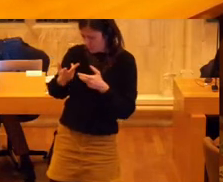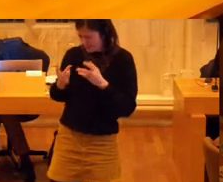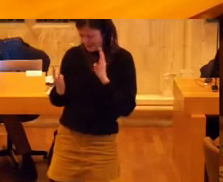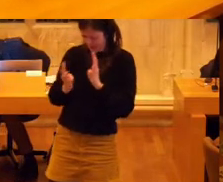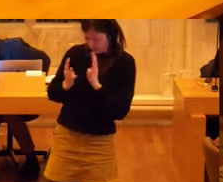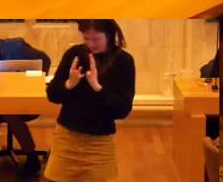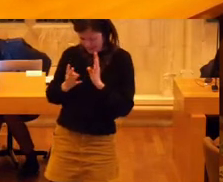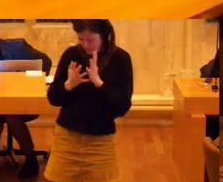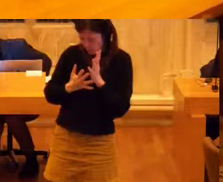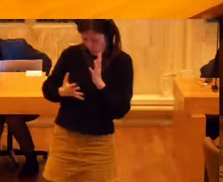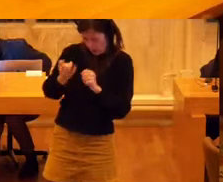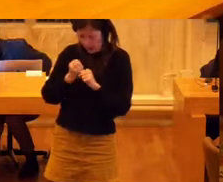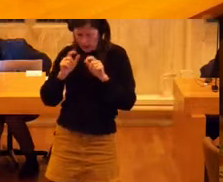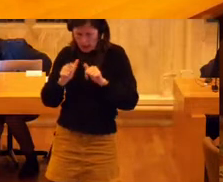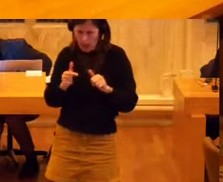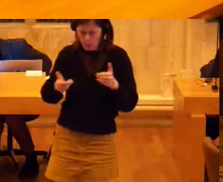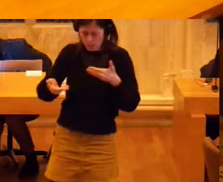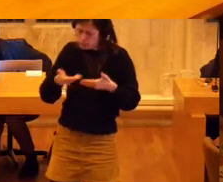en place, pour pouvoir